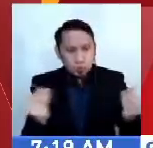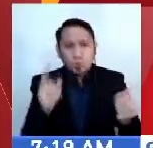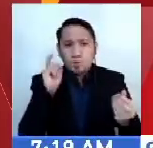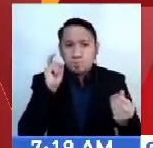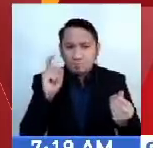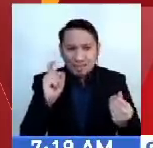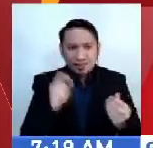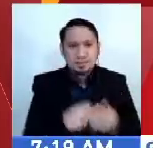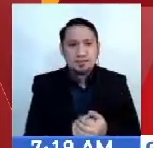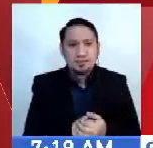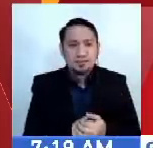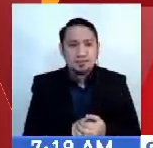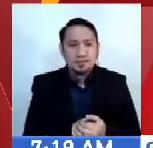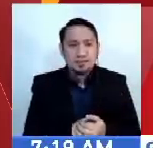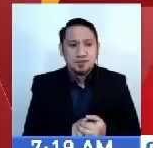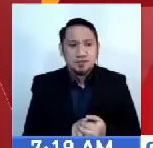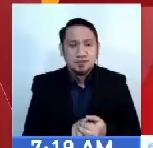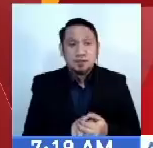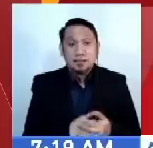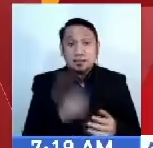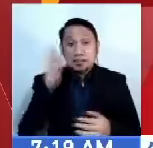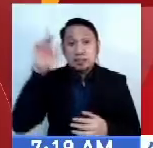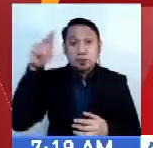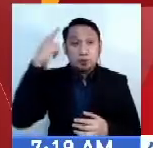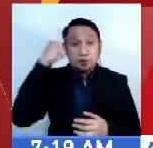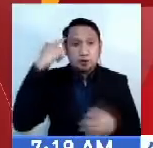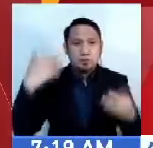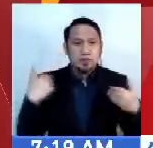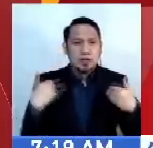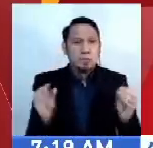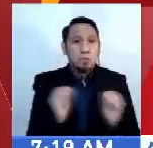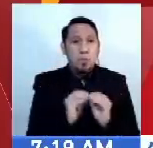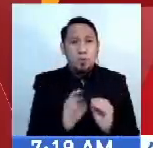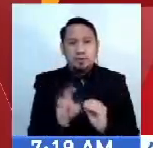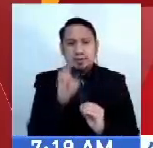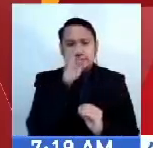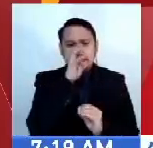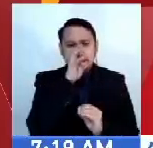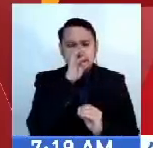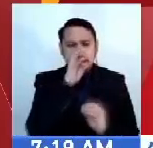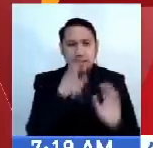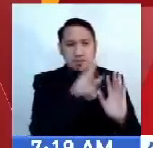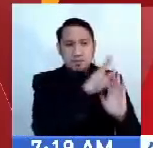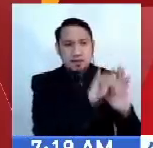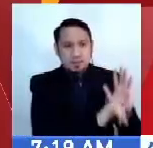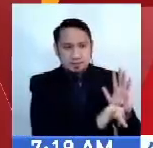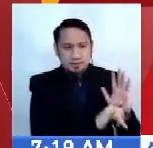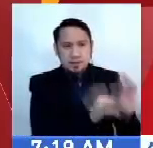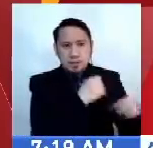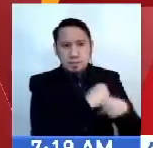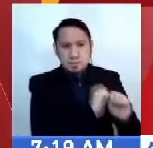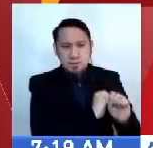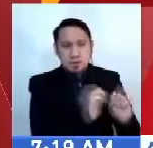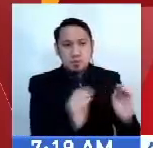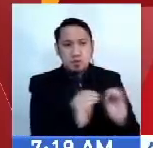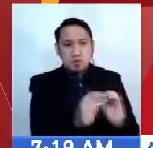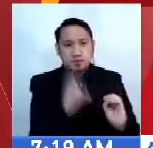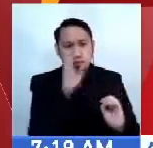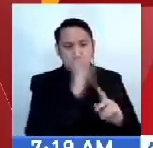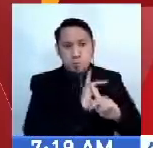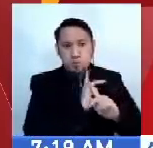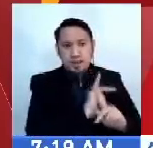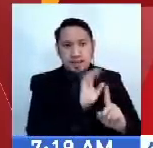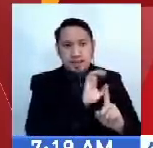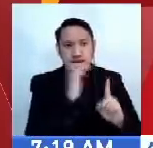panahon. Dapat yung gobyerno magkaroon sila ng mas mahigpit, mas strictong mga pulisiya. Yung climate crisis, dapat